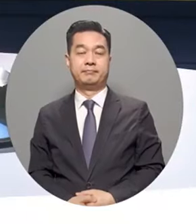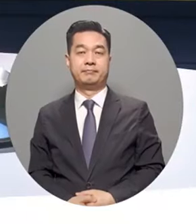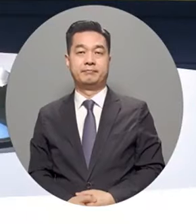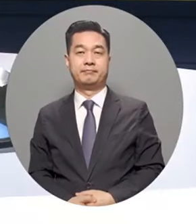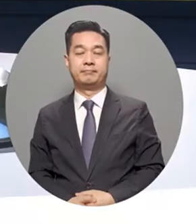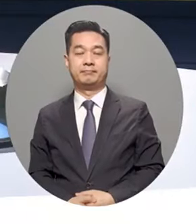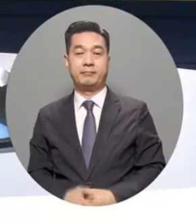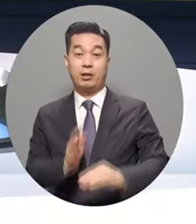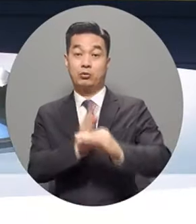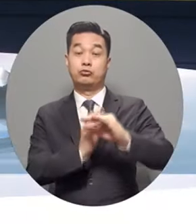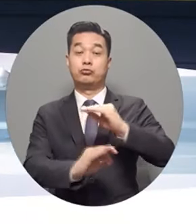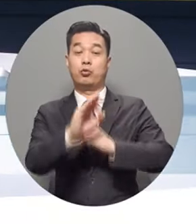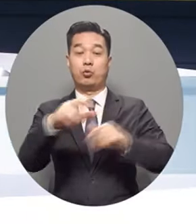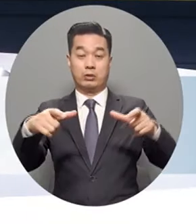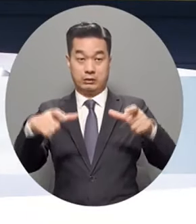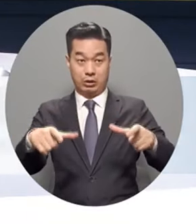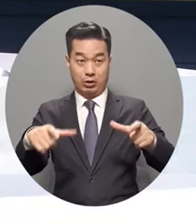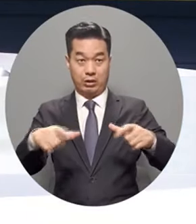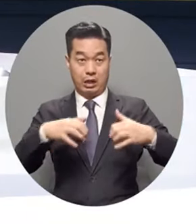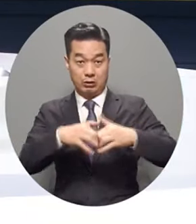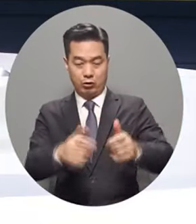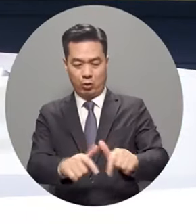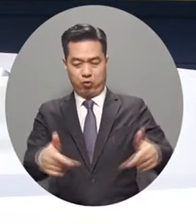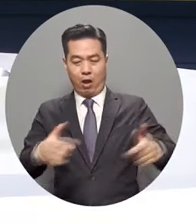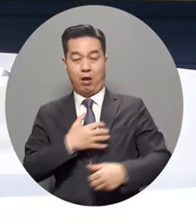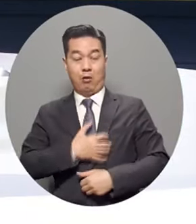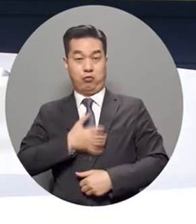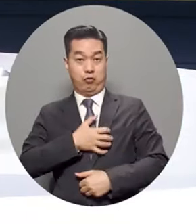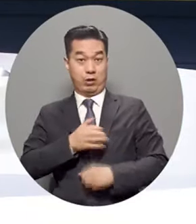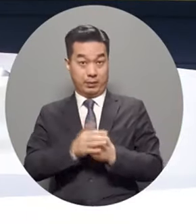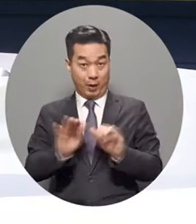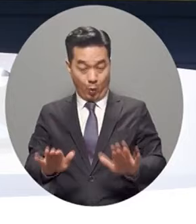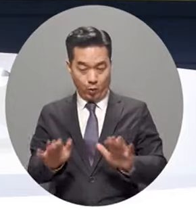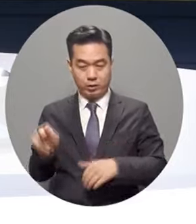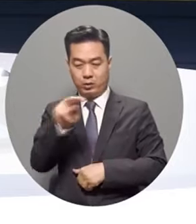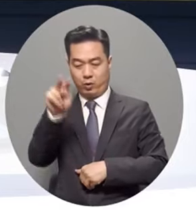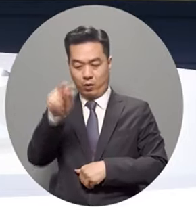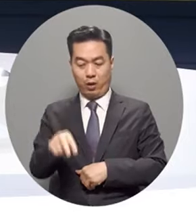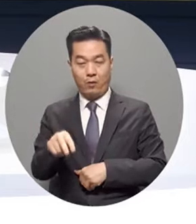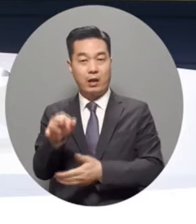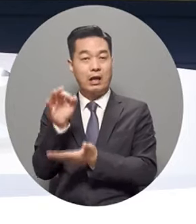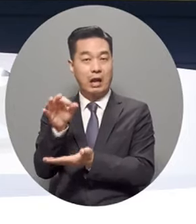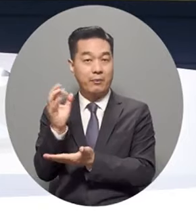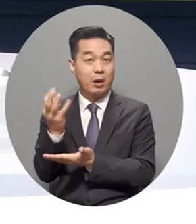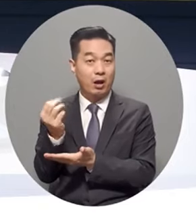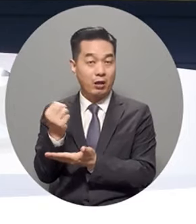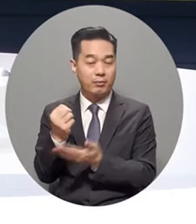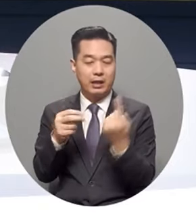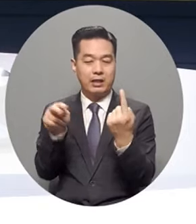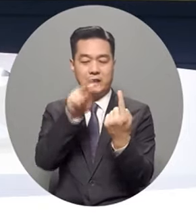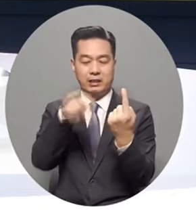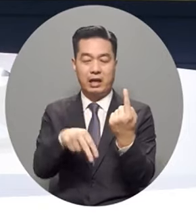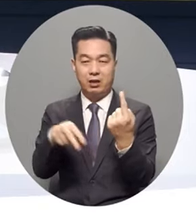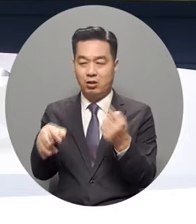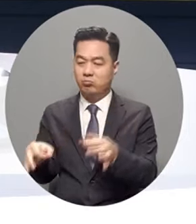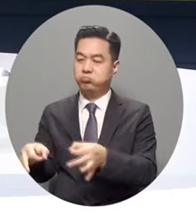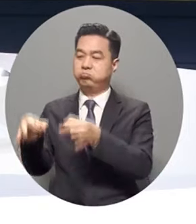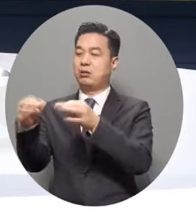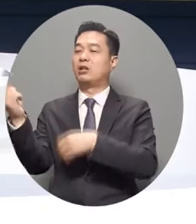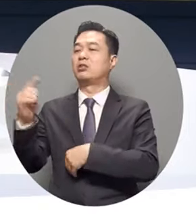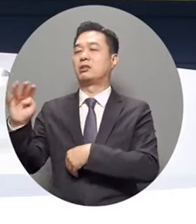이렇게 중동 지역의 확전 위기가 고조되면서 당장 오늘 외환 시장에선 원 달러 환율이 1400원에